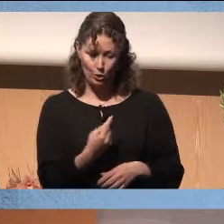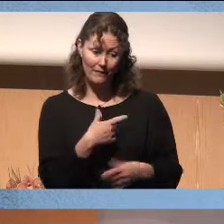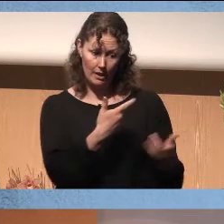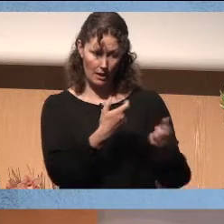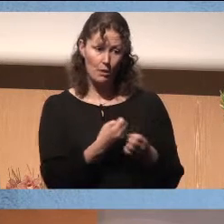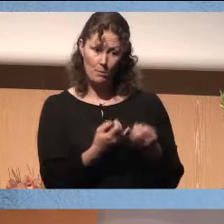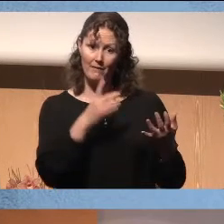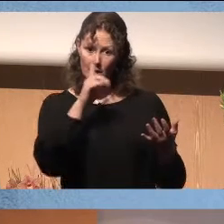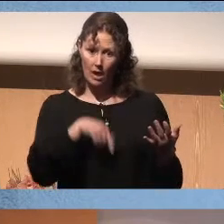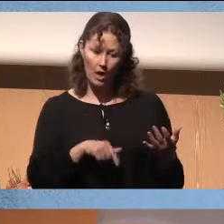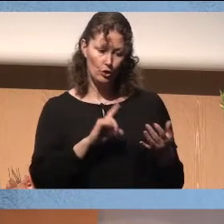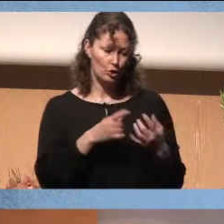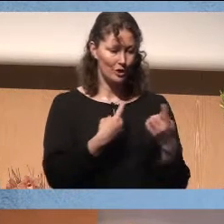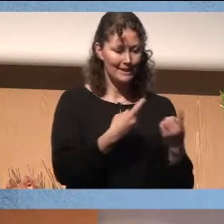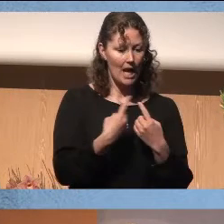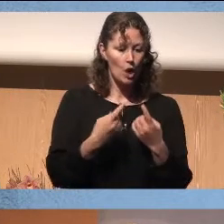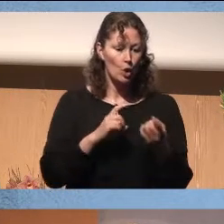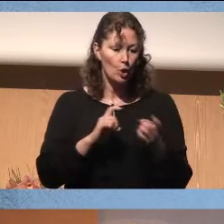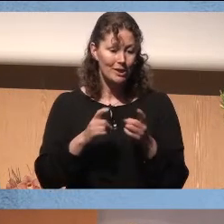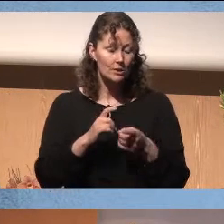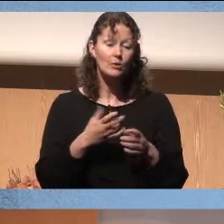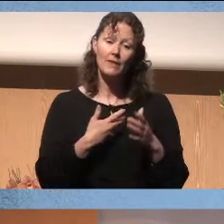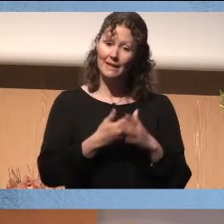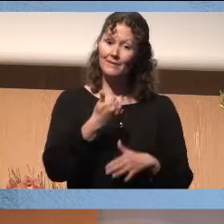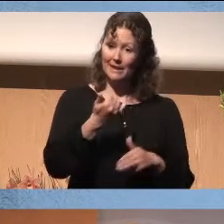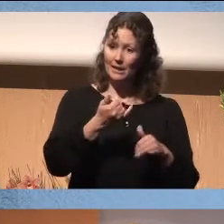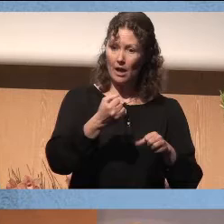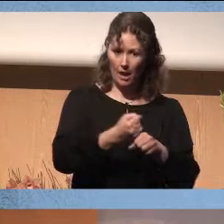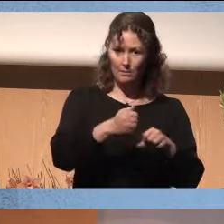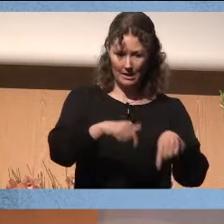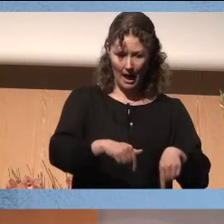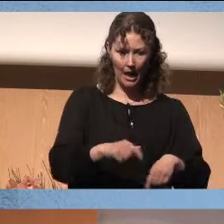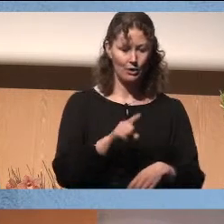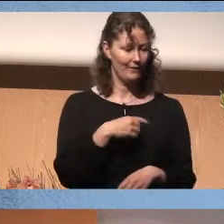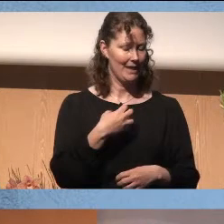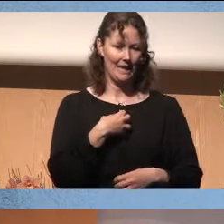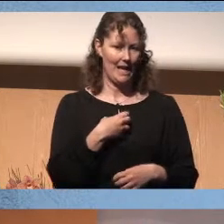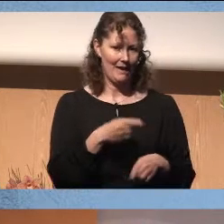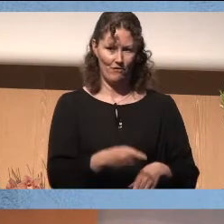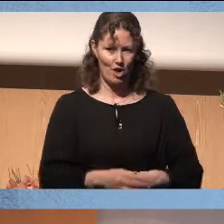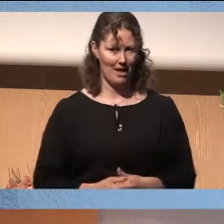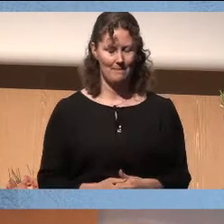kan. For dialog og diskusjon viktig I dette arbeidet, og vi ikke redd for det.